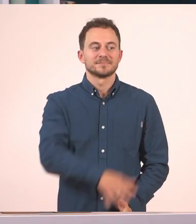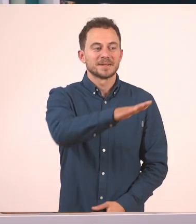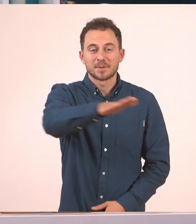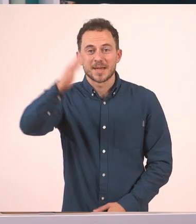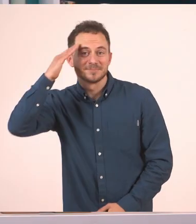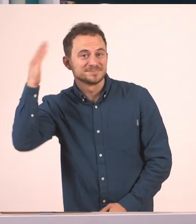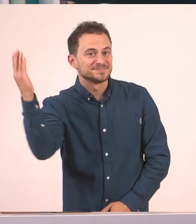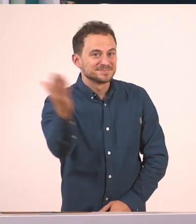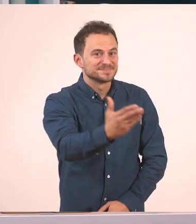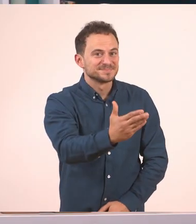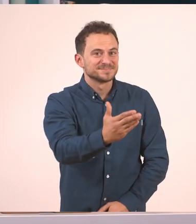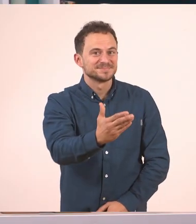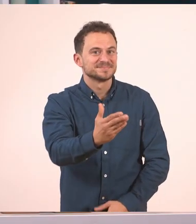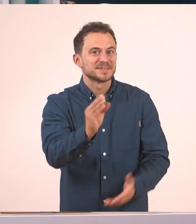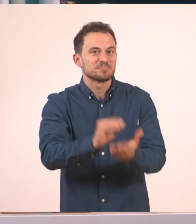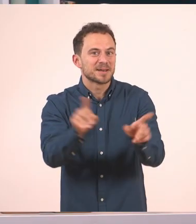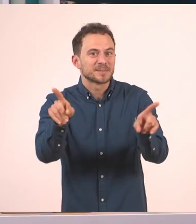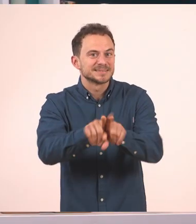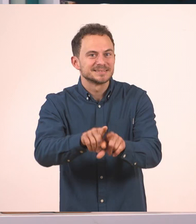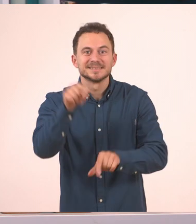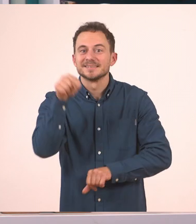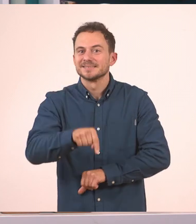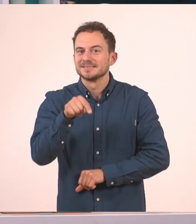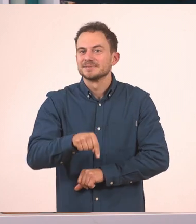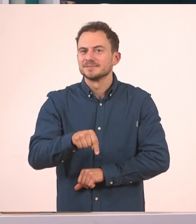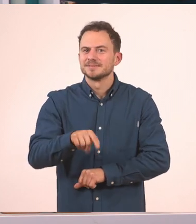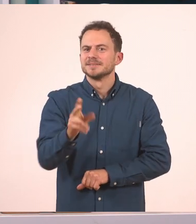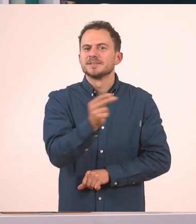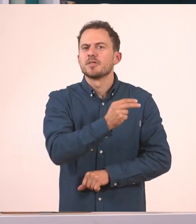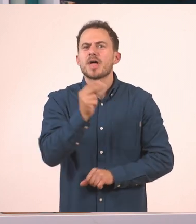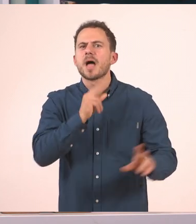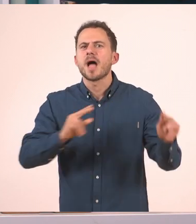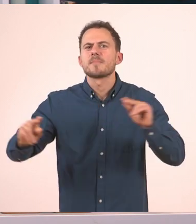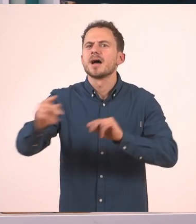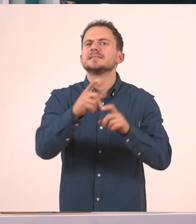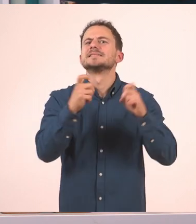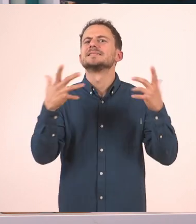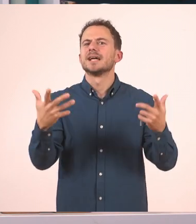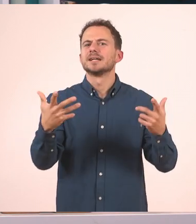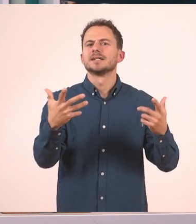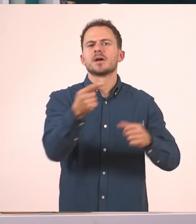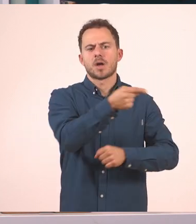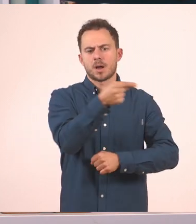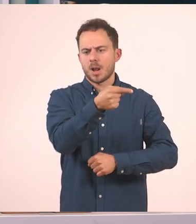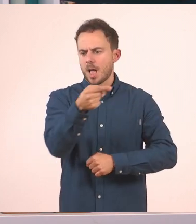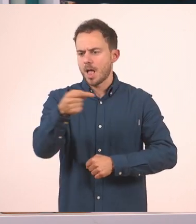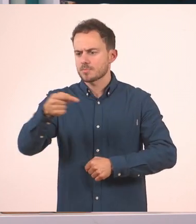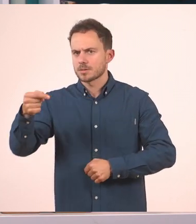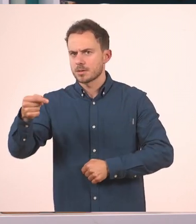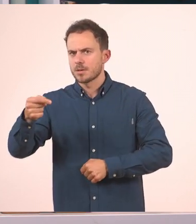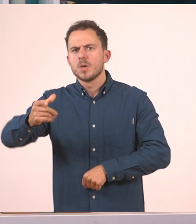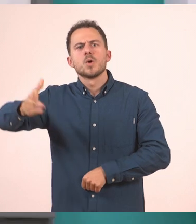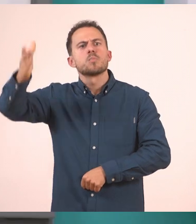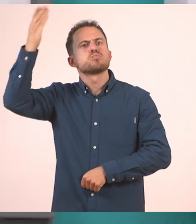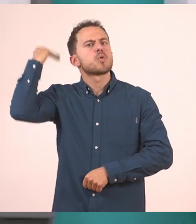Γεια σας, παιδιά. Είμαστε πάλι μαζί σήμερα για να μιλήσουμε για τα κλάσματα. Θυμάστε την προηγούμενη